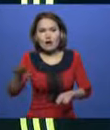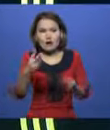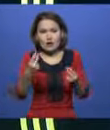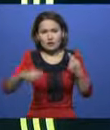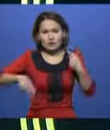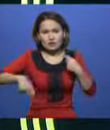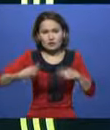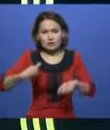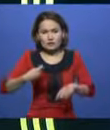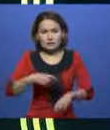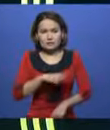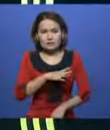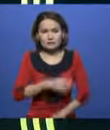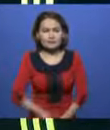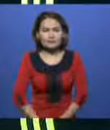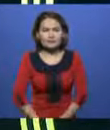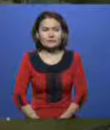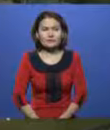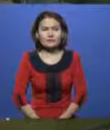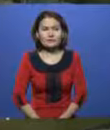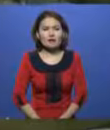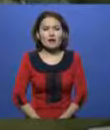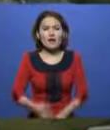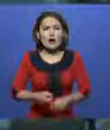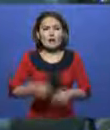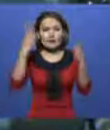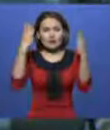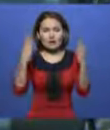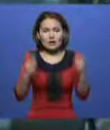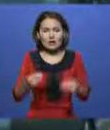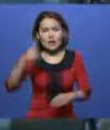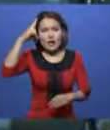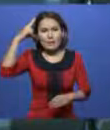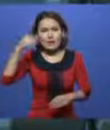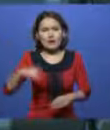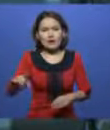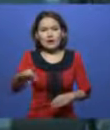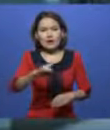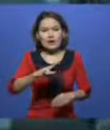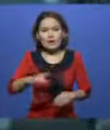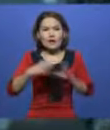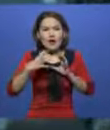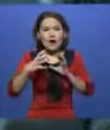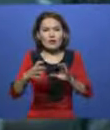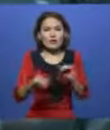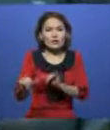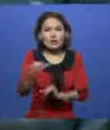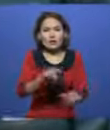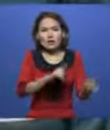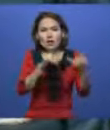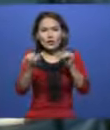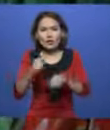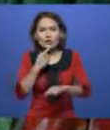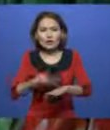евродай шығынға батты деп отыр. Бұл күндері Брюссельде бір жерден екінші жерге қатынау қиямет қайымға айналды. Өйткені